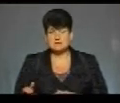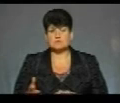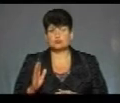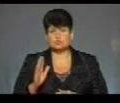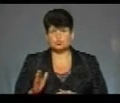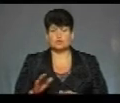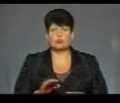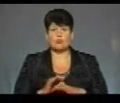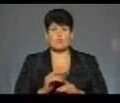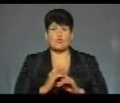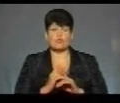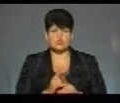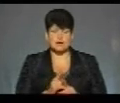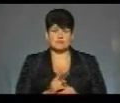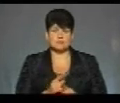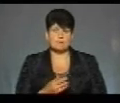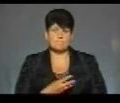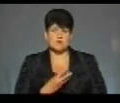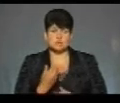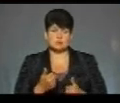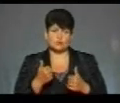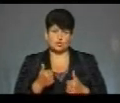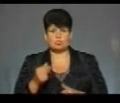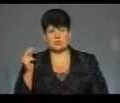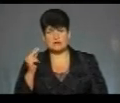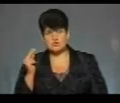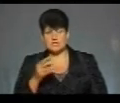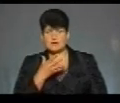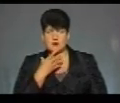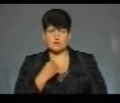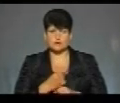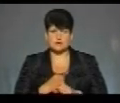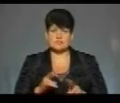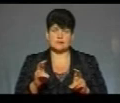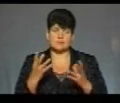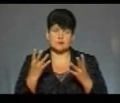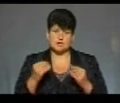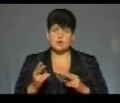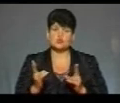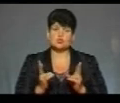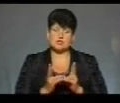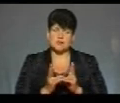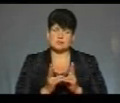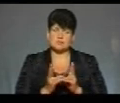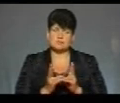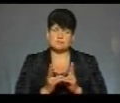будемо проводжати, бажати доброго навчання, гарної роботи. Це була програма «Тема дня». Зустрінемося